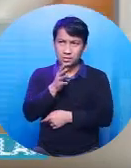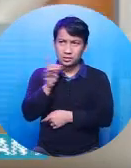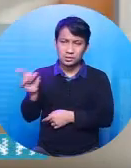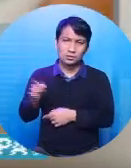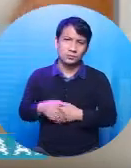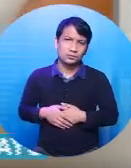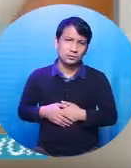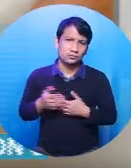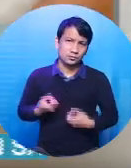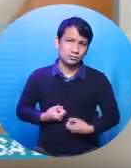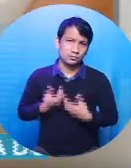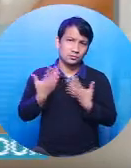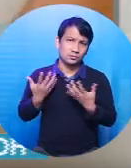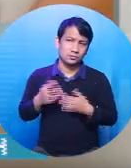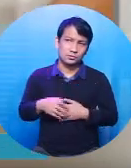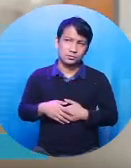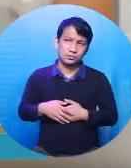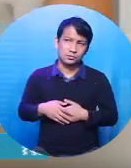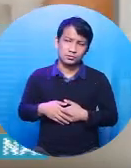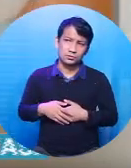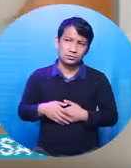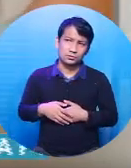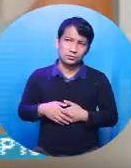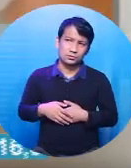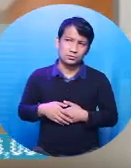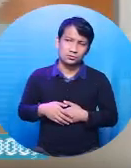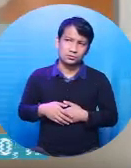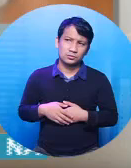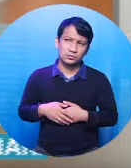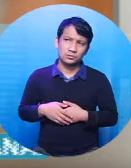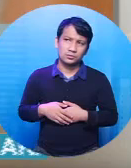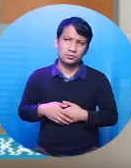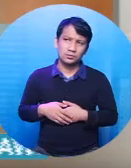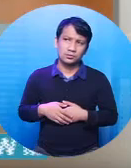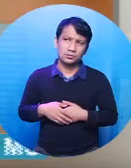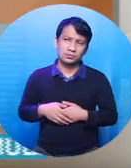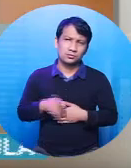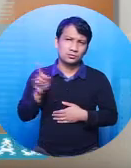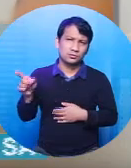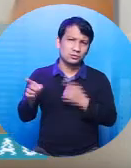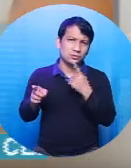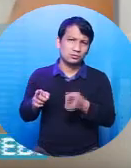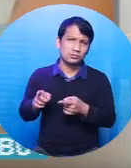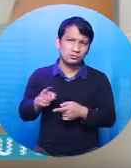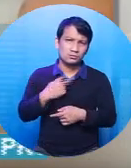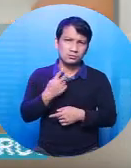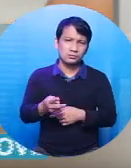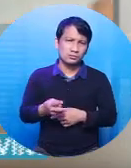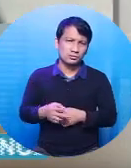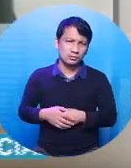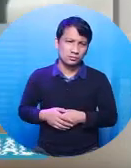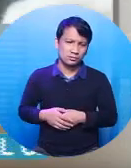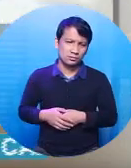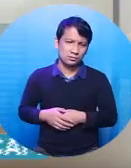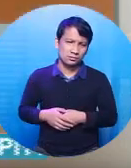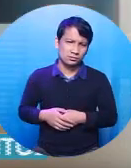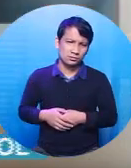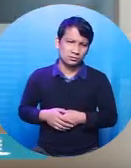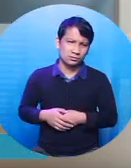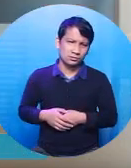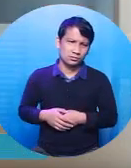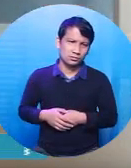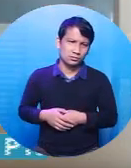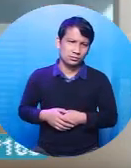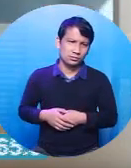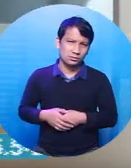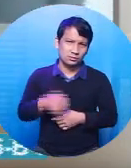hindi naman po, gumanda yung kalooban ni Mama po, mo? Di ko masyadong magets yung boses niya po kasi iiyak siya